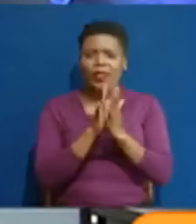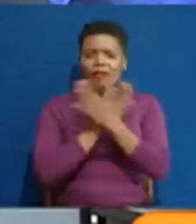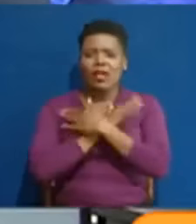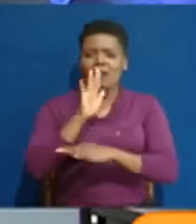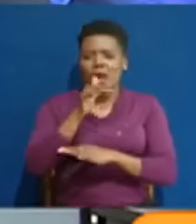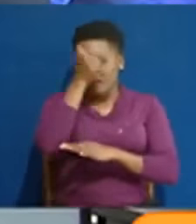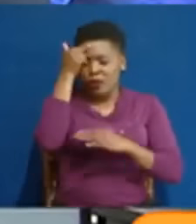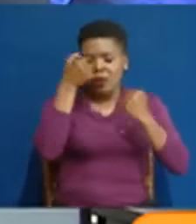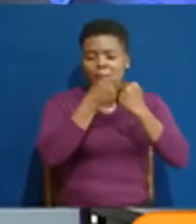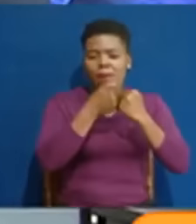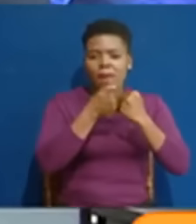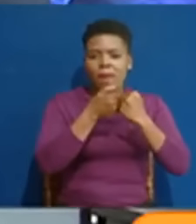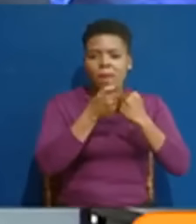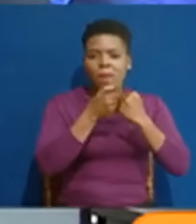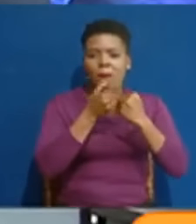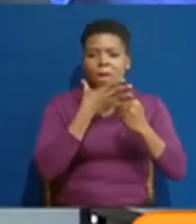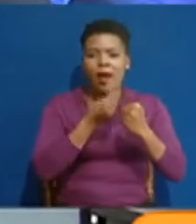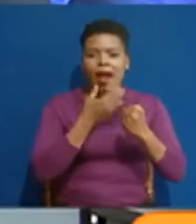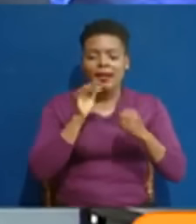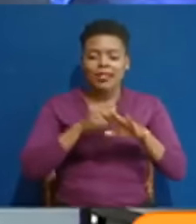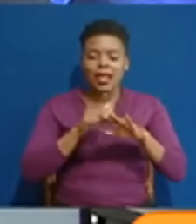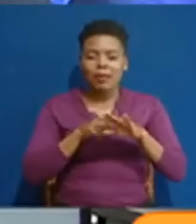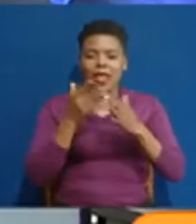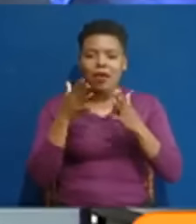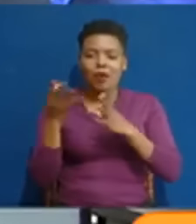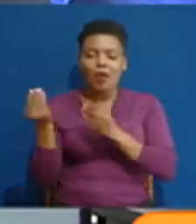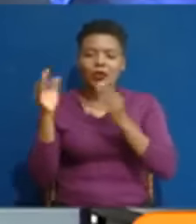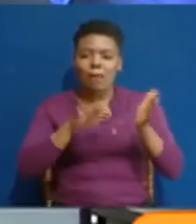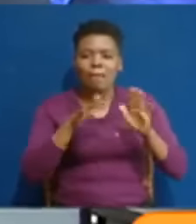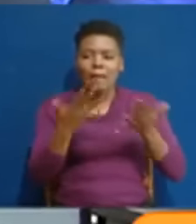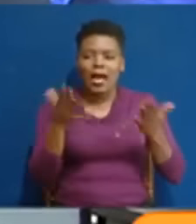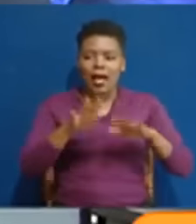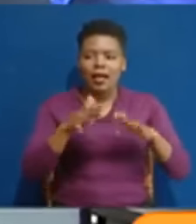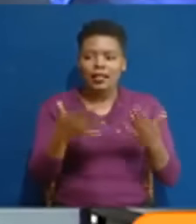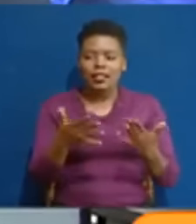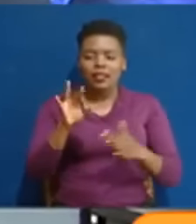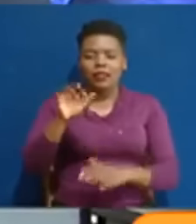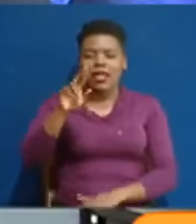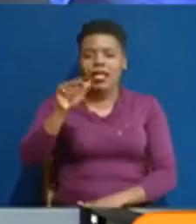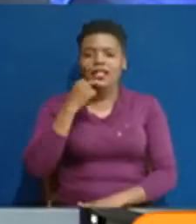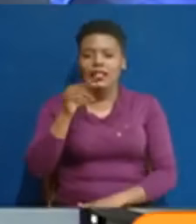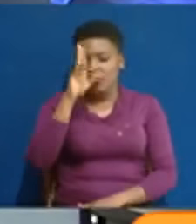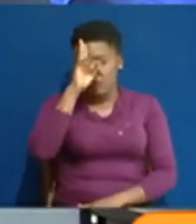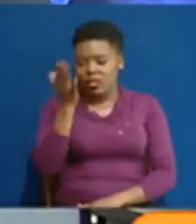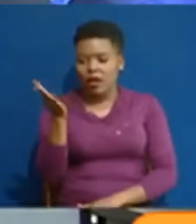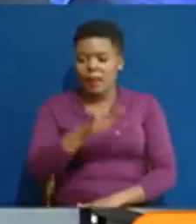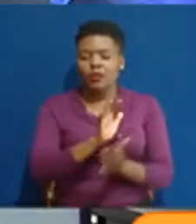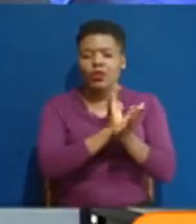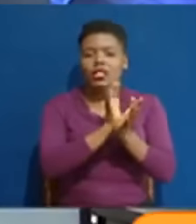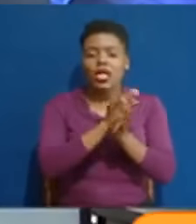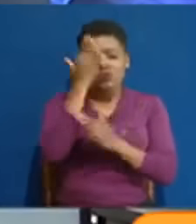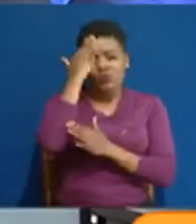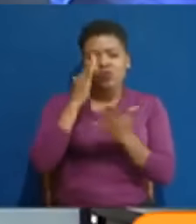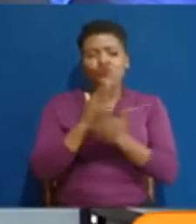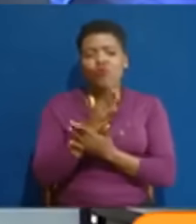mwanamume fulani wakiwa kwa sherehe eneo hilo. Kama anavyoarifu Franklin Wala, polisi wamerejea eneo la mkasa kupata